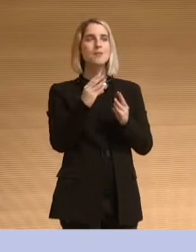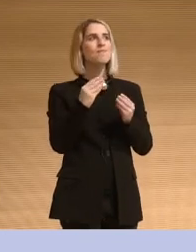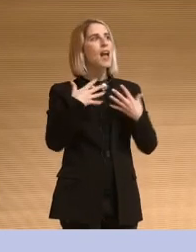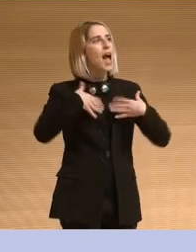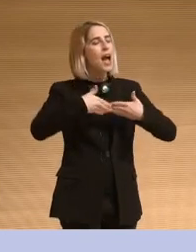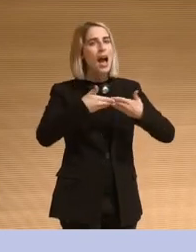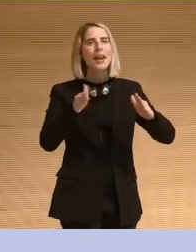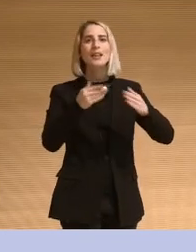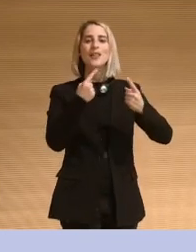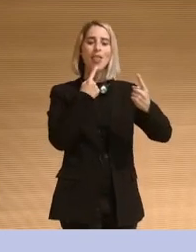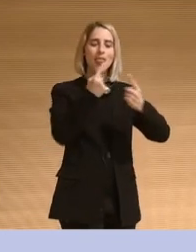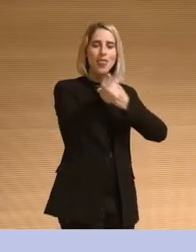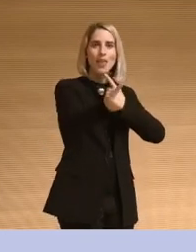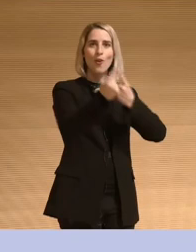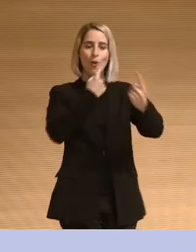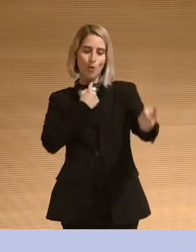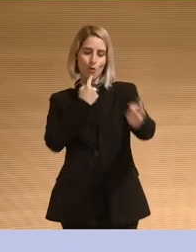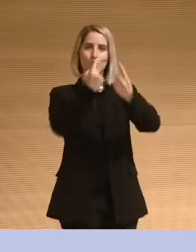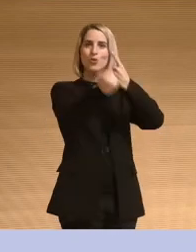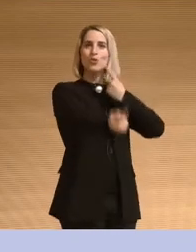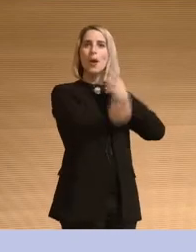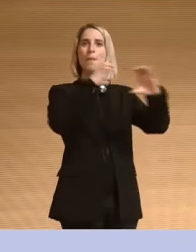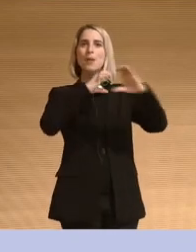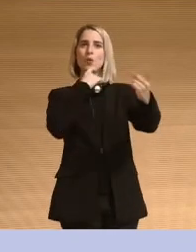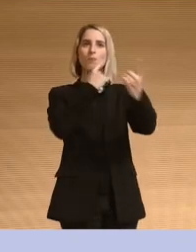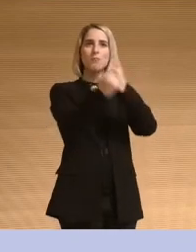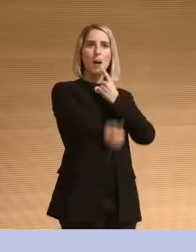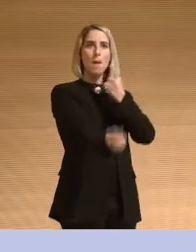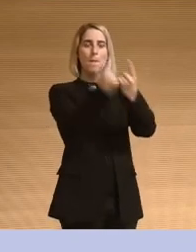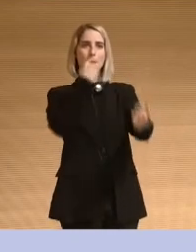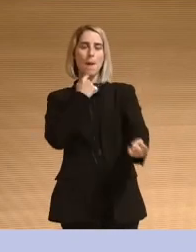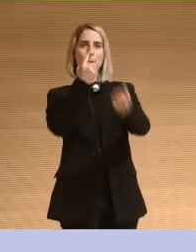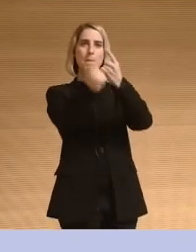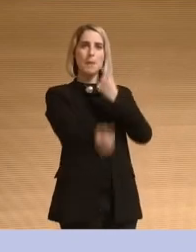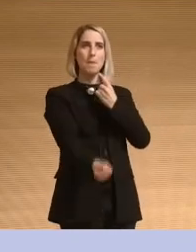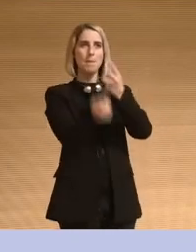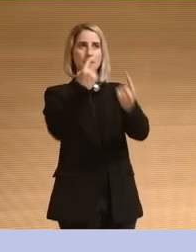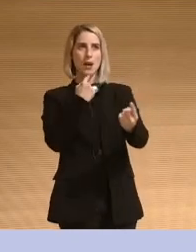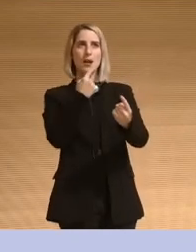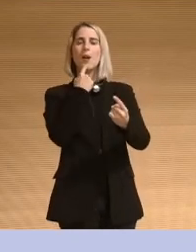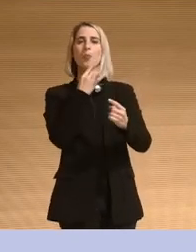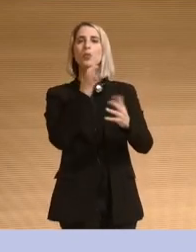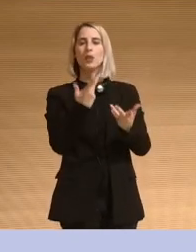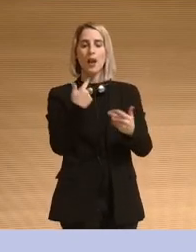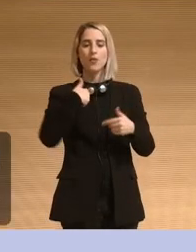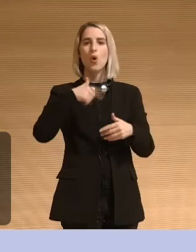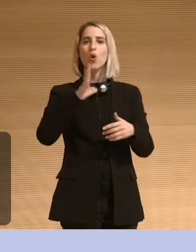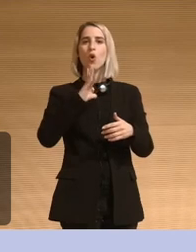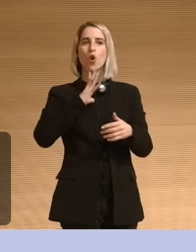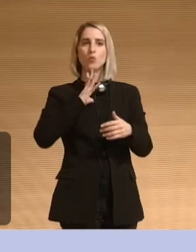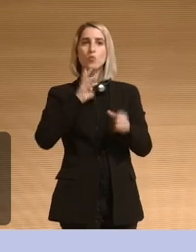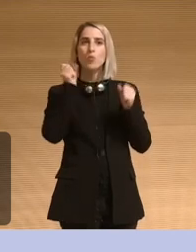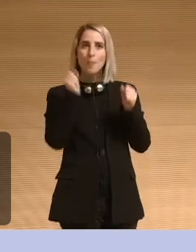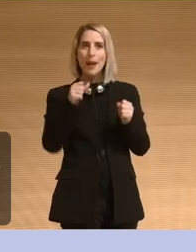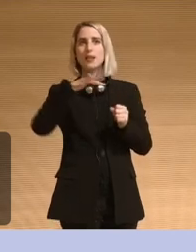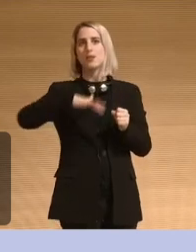επικοινωνίας ένθεν κακήθεν. Εμπειρικά λοιπόν να πω ότι κόσμος που μένει στην περιοχή, διότι